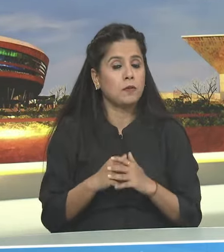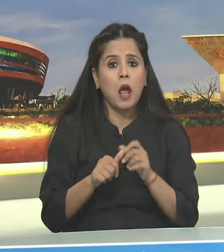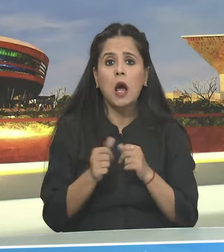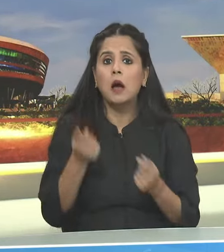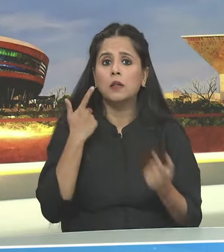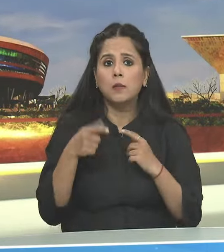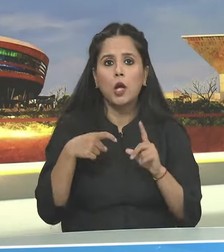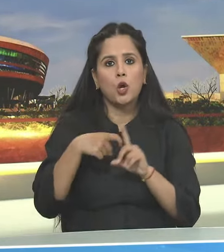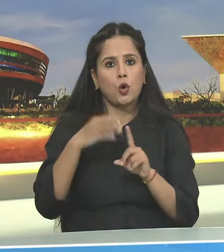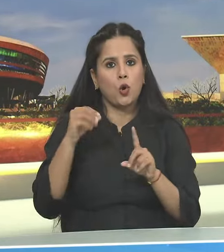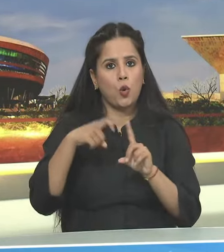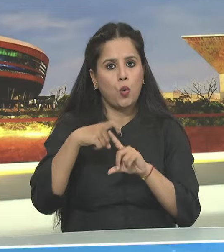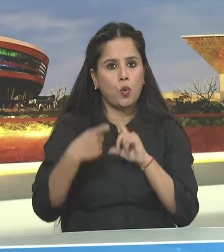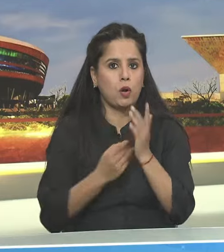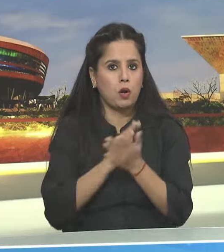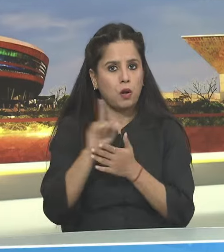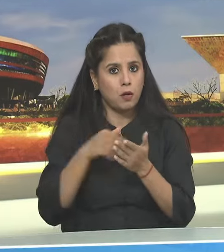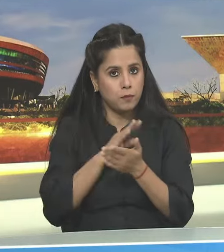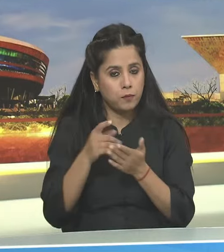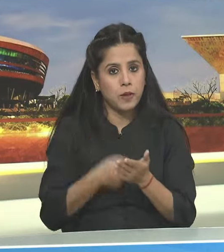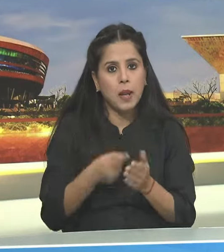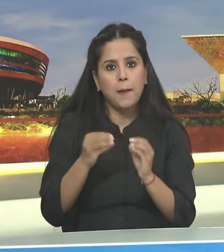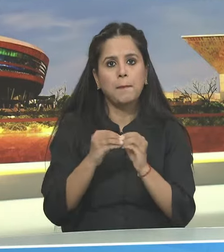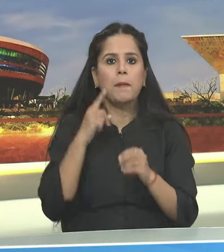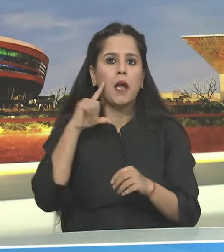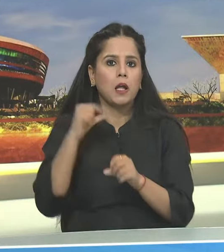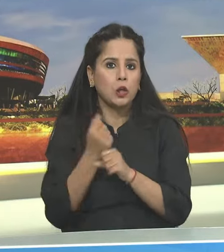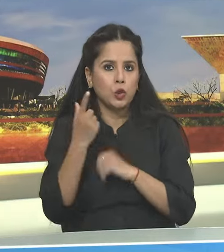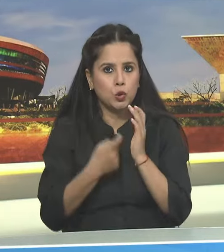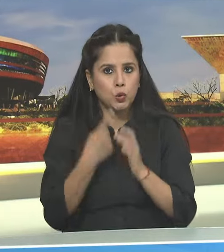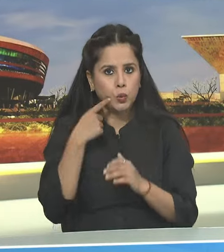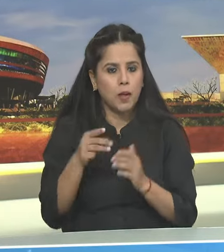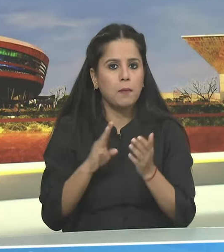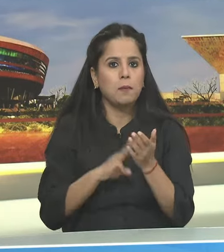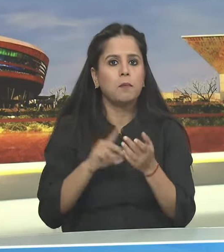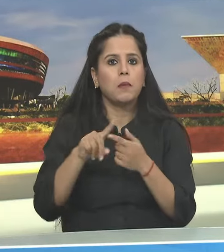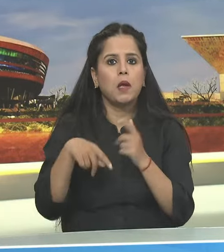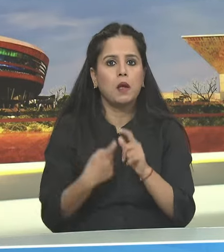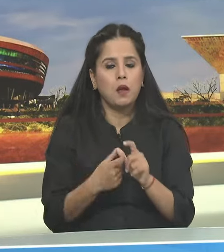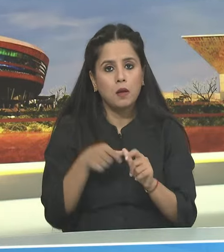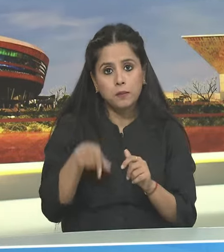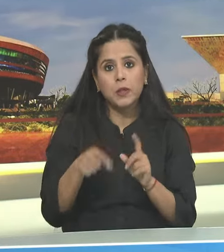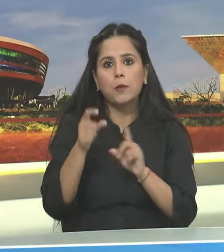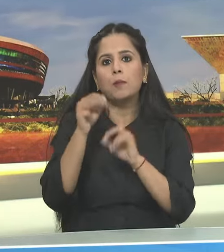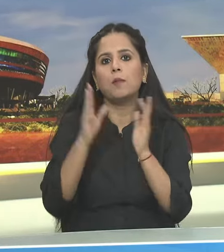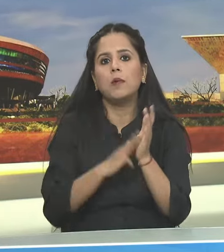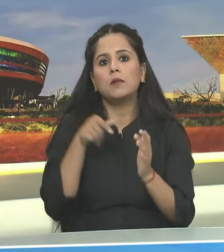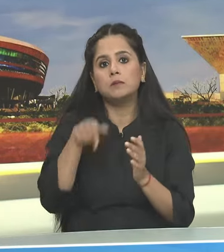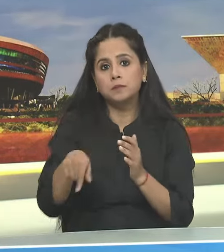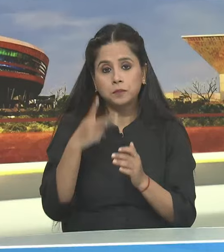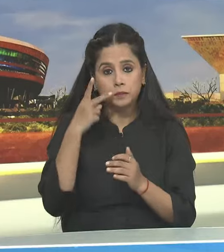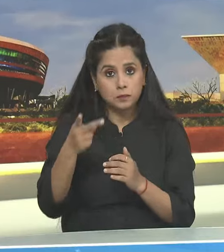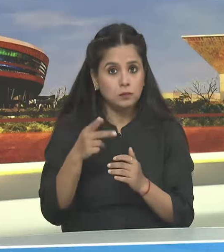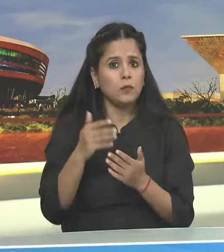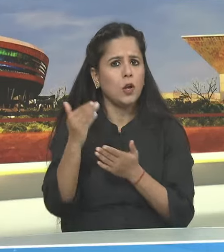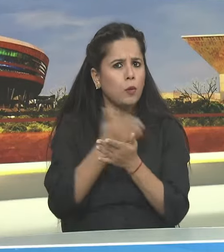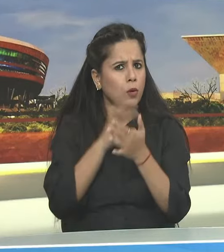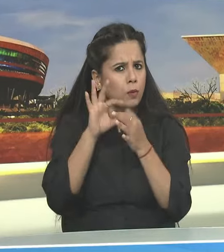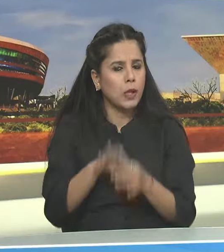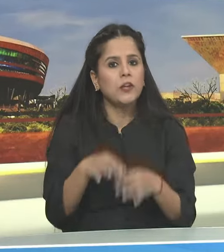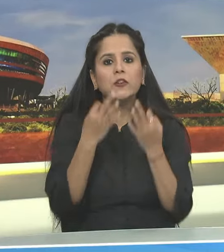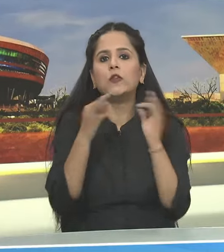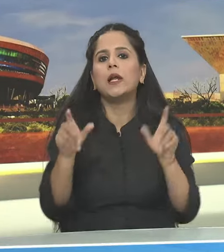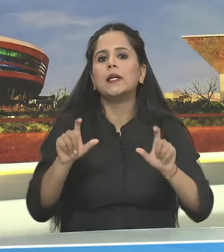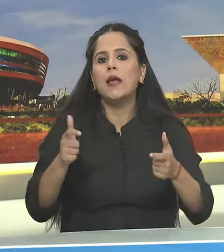के कोकराझार जिले के बेलगुड़ी गांव की मीरा राभा ने पीएम उज्ज्वला योजना के तहत दिए गए मुफ्त